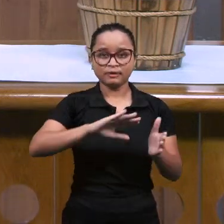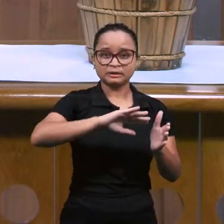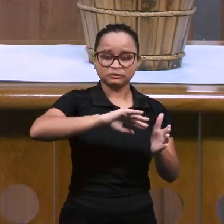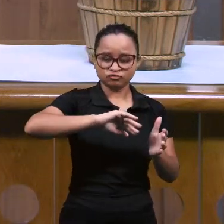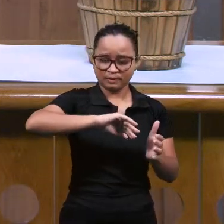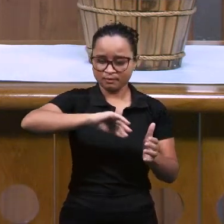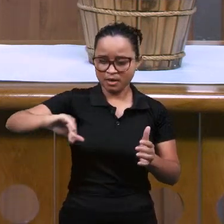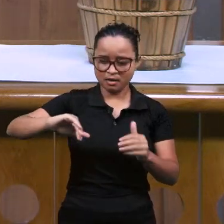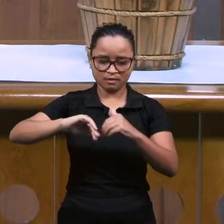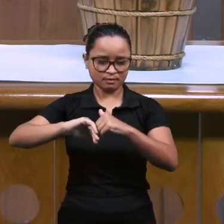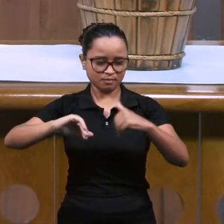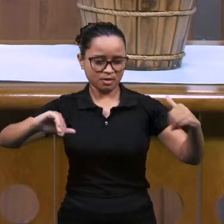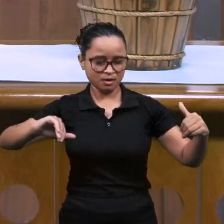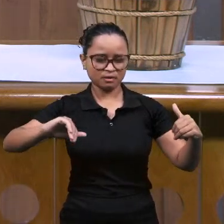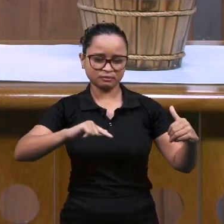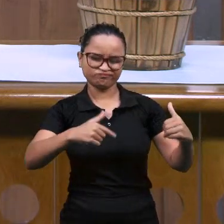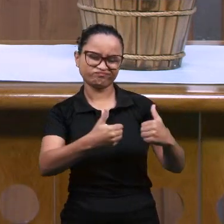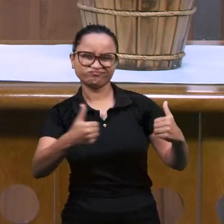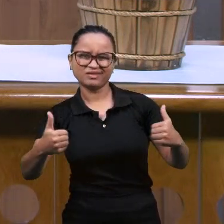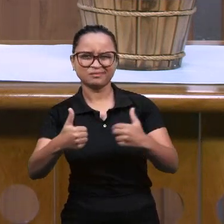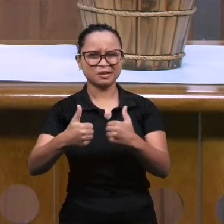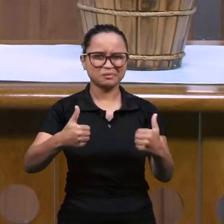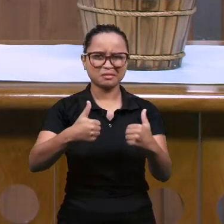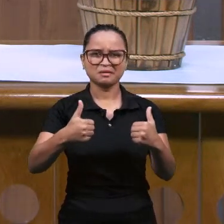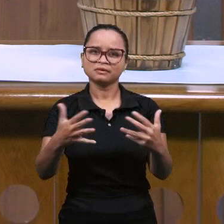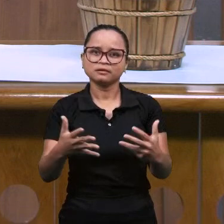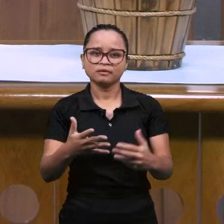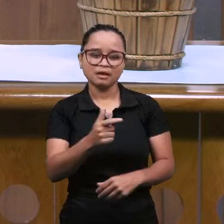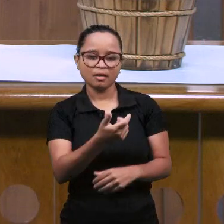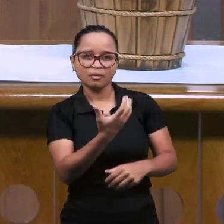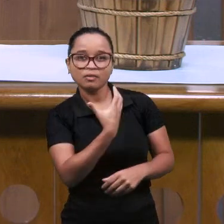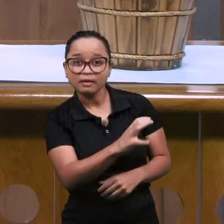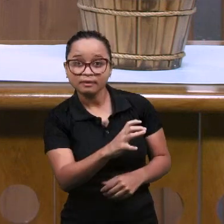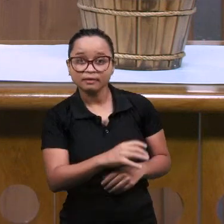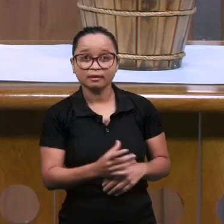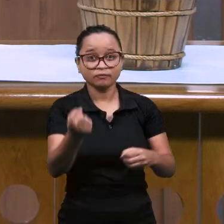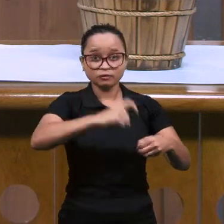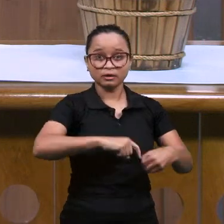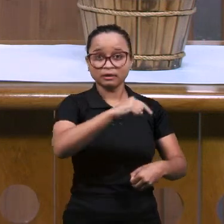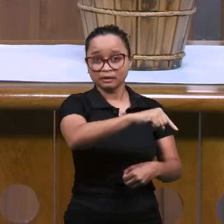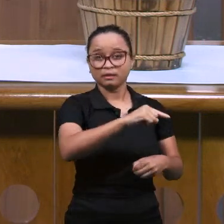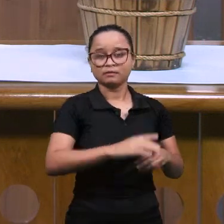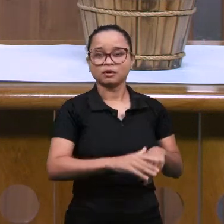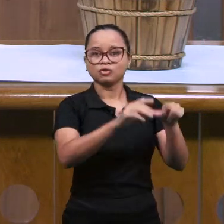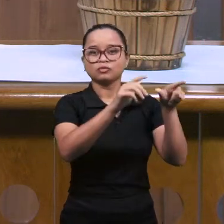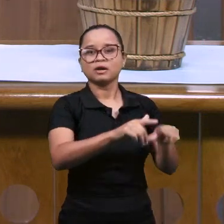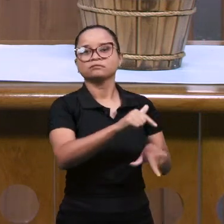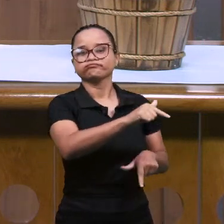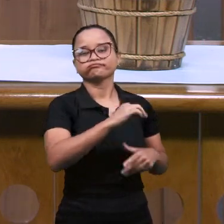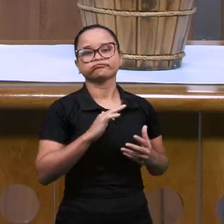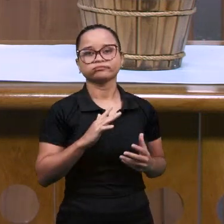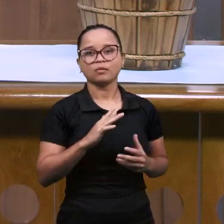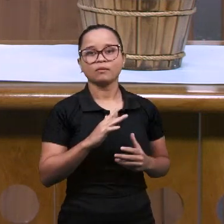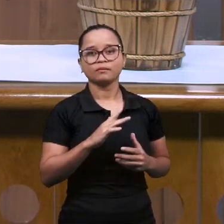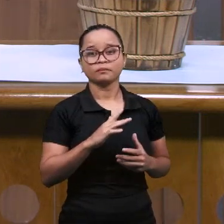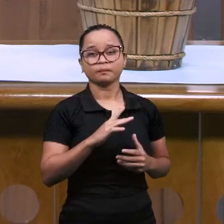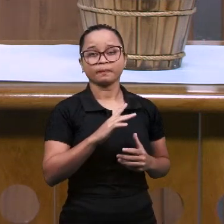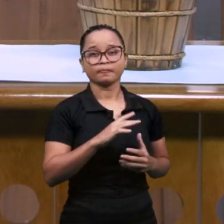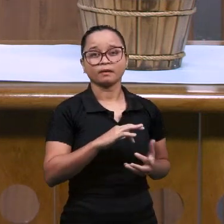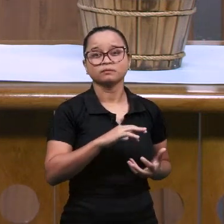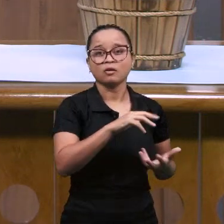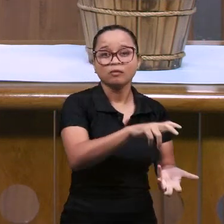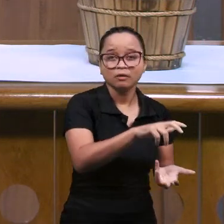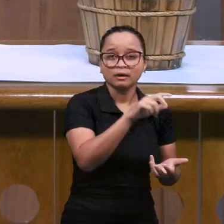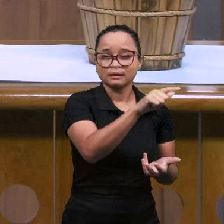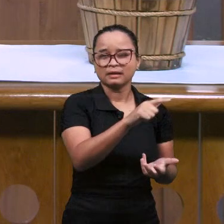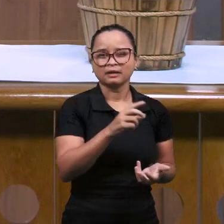enlève ceux qui ne vont pas, ceux qui ne vont pas, veulent revenir vers la terre d'Égypte. D'autres vont rester